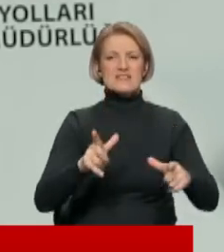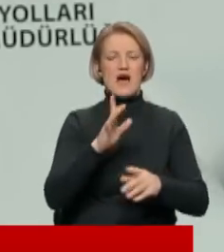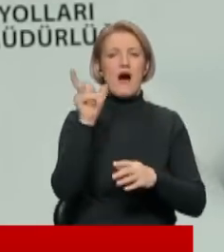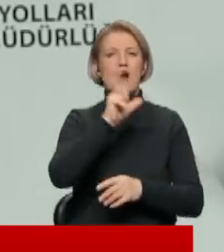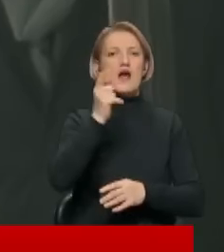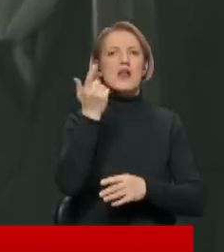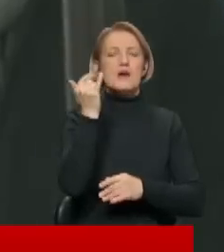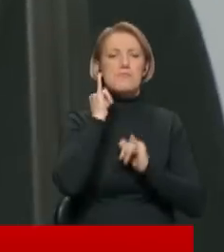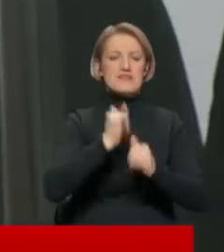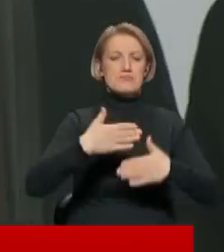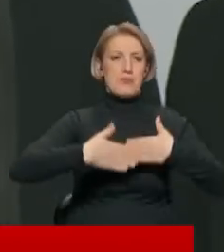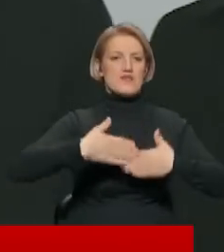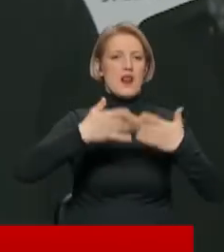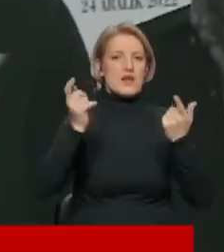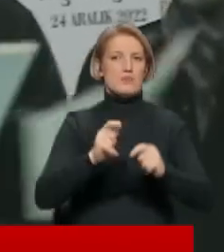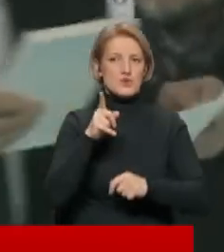pazarlıklar yaptılar